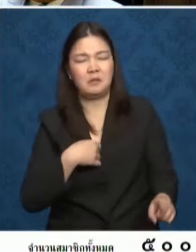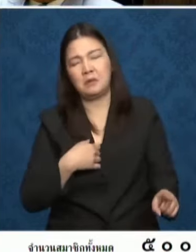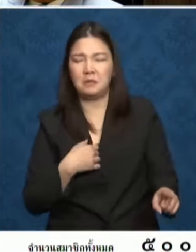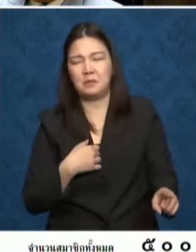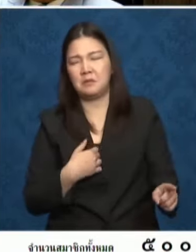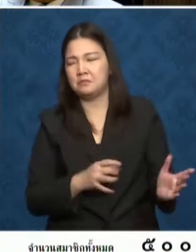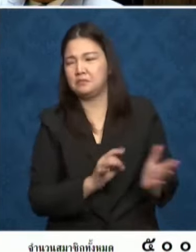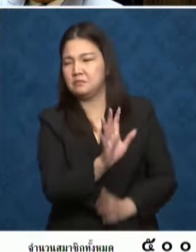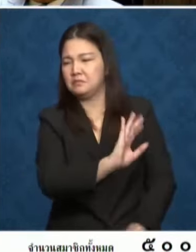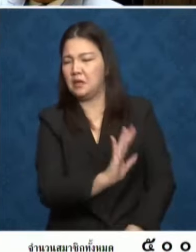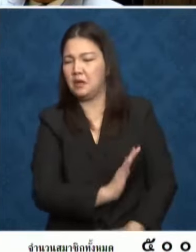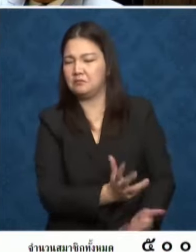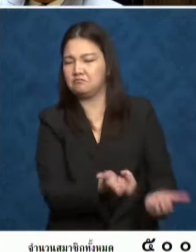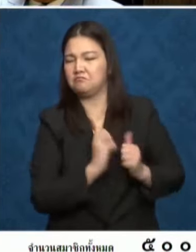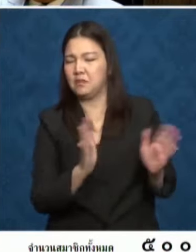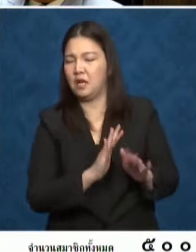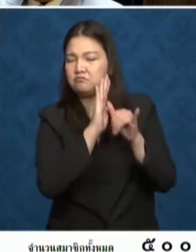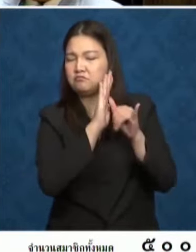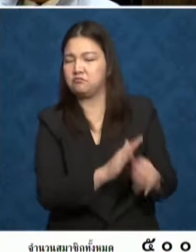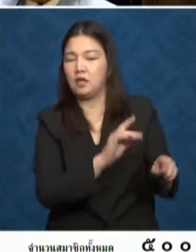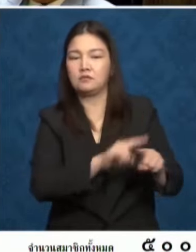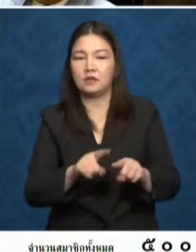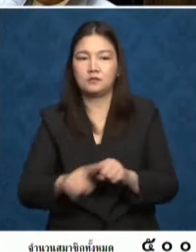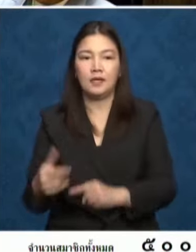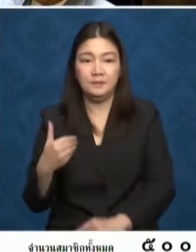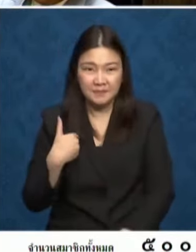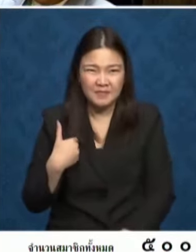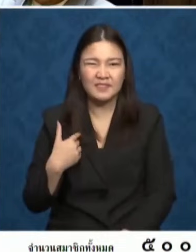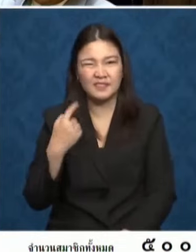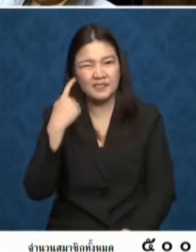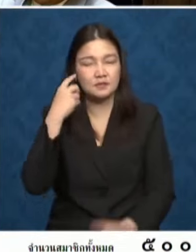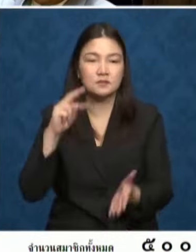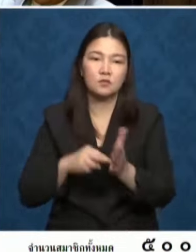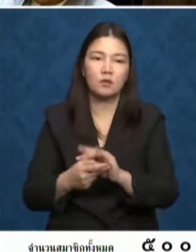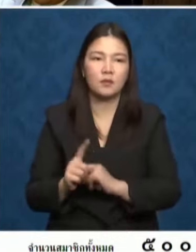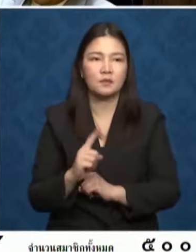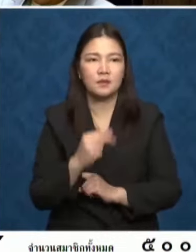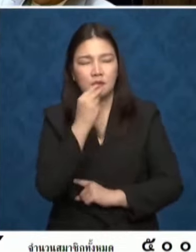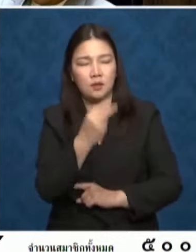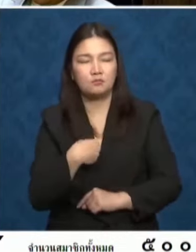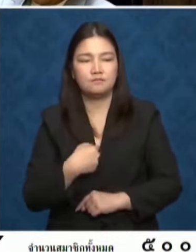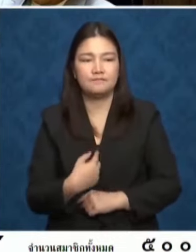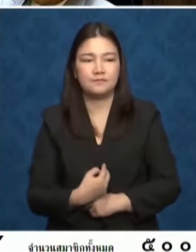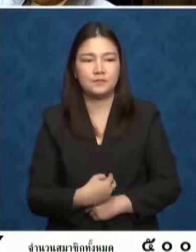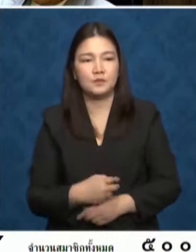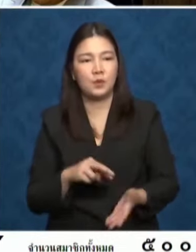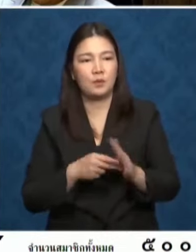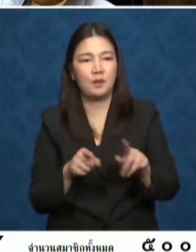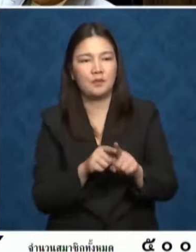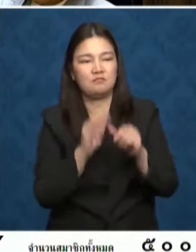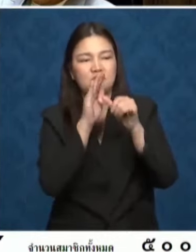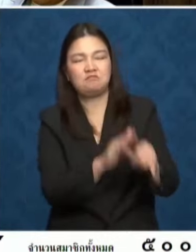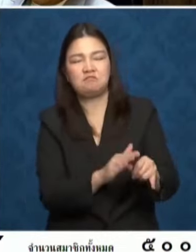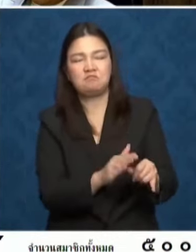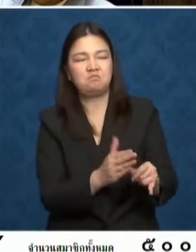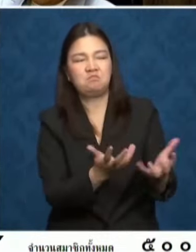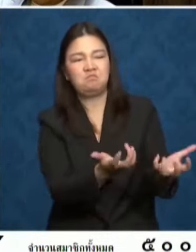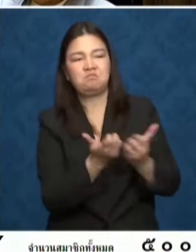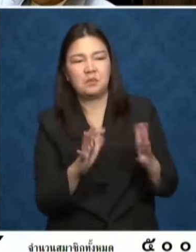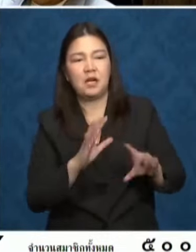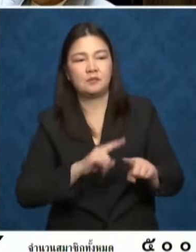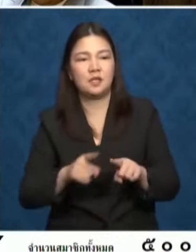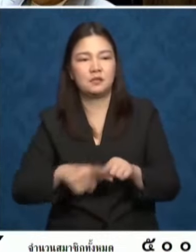สลับซับซ้อนและมีลักษณะที่แฝงเร้นเราไม่สามารถเห็นได้หรือว่ามีการเลือกปฏิบัติพูดด้วยทด้วย